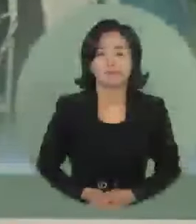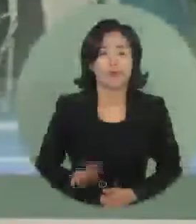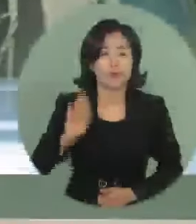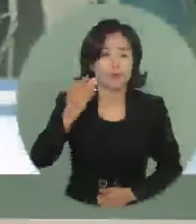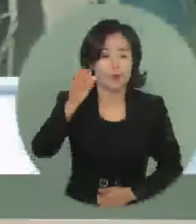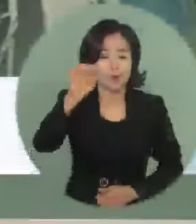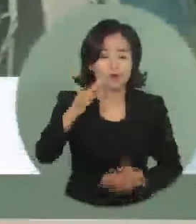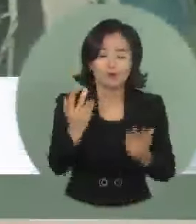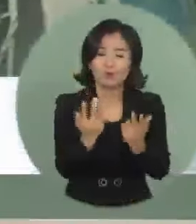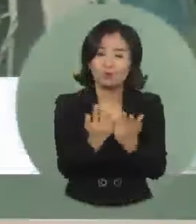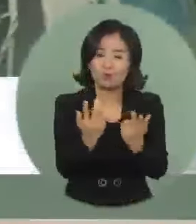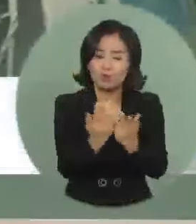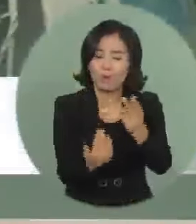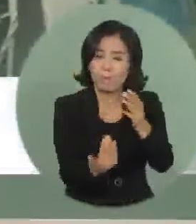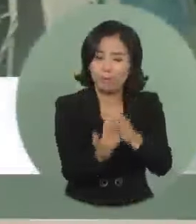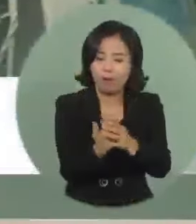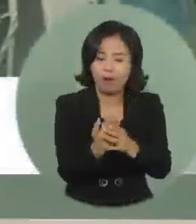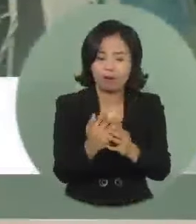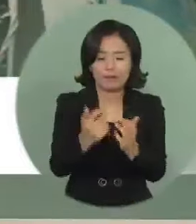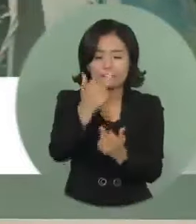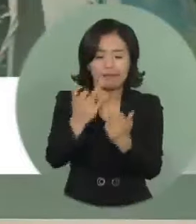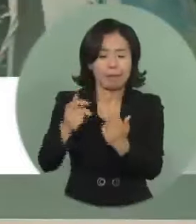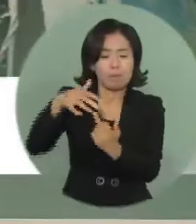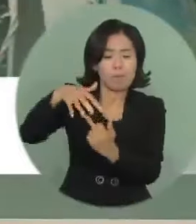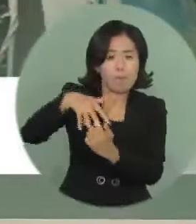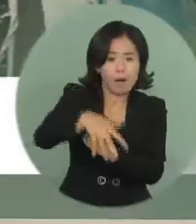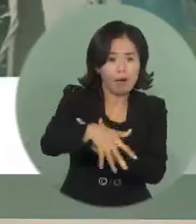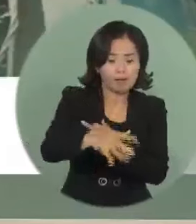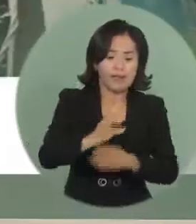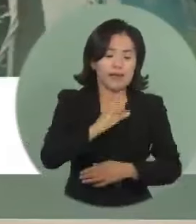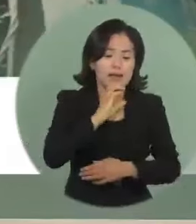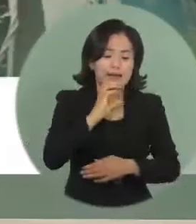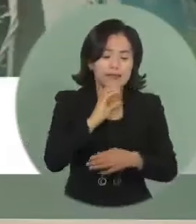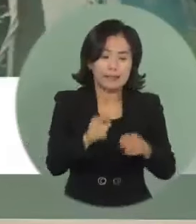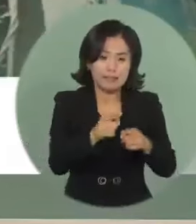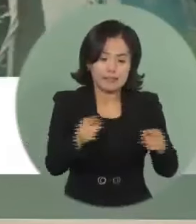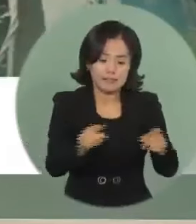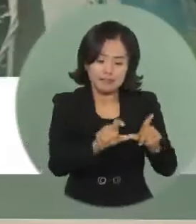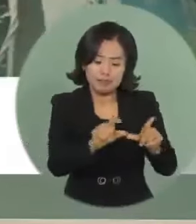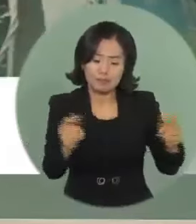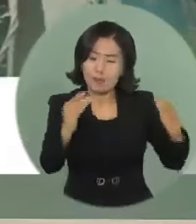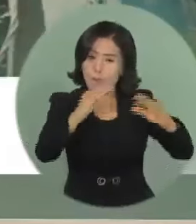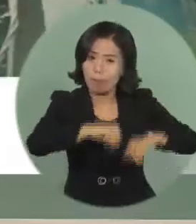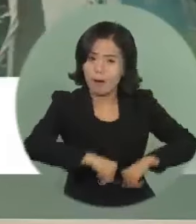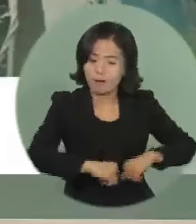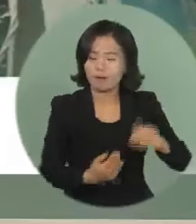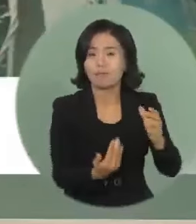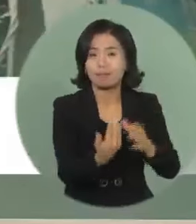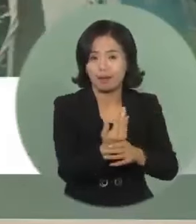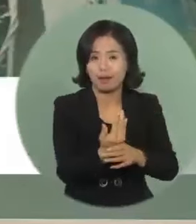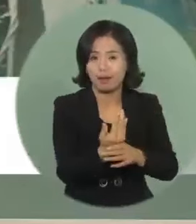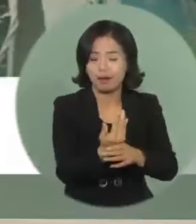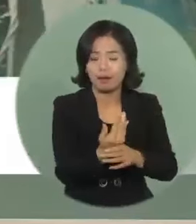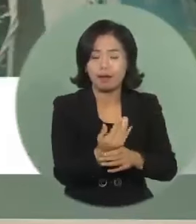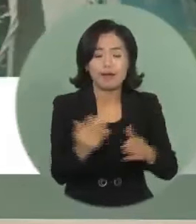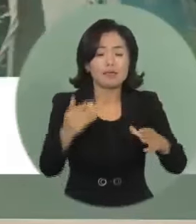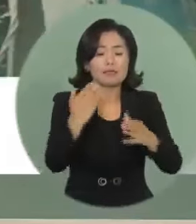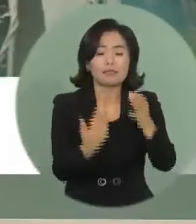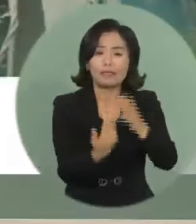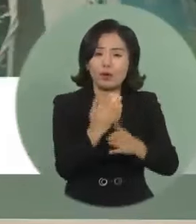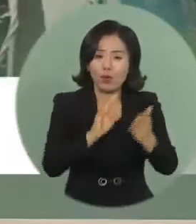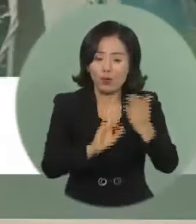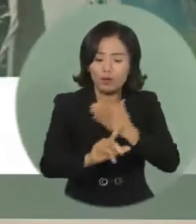최근 광주 북구에서 발생한 산사태로 카페 건물 1층 일부가 무너지는 사고가 있었습니다 앞서 사고 이후